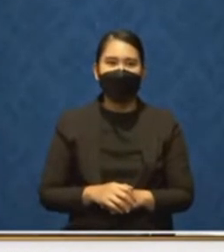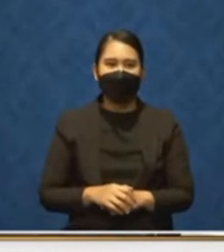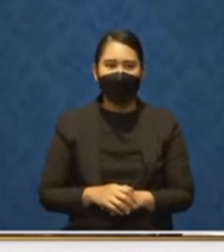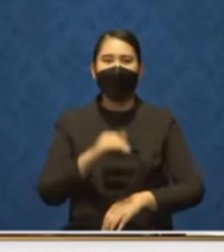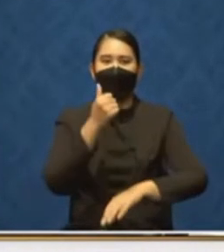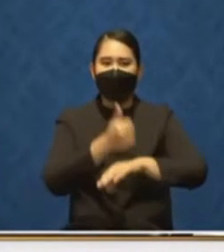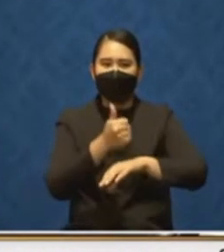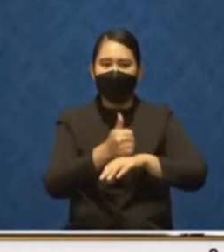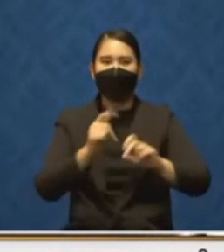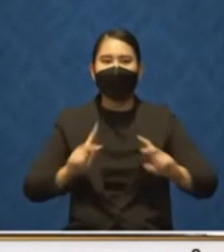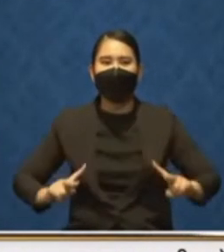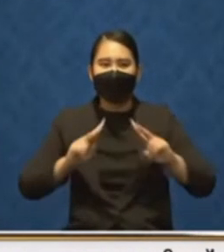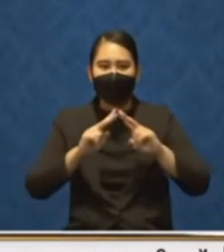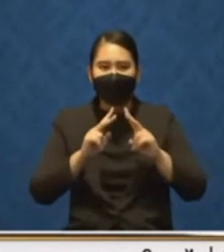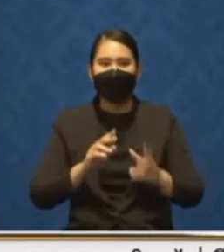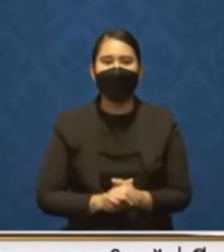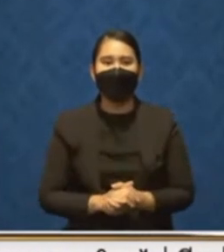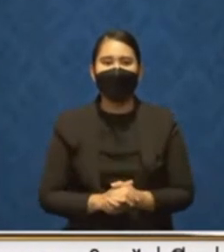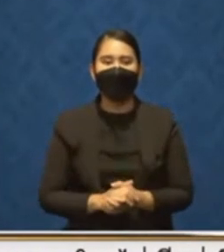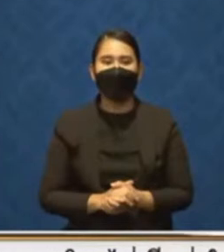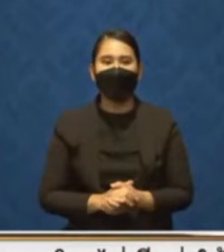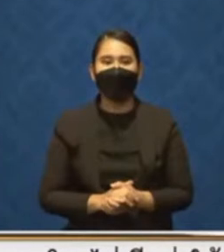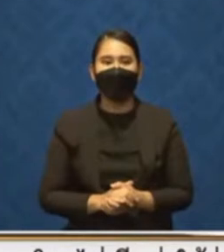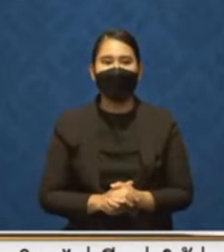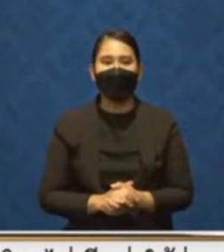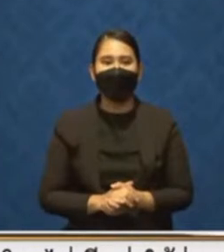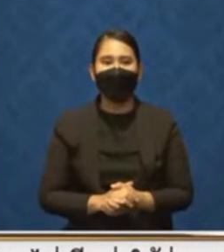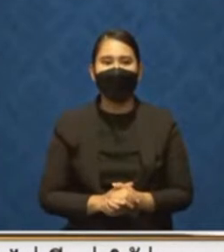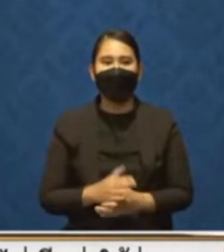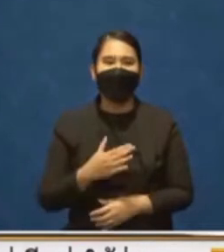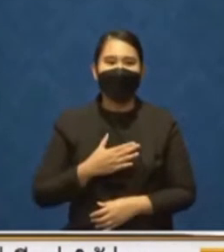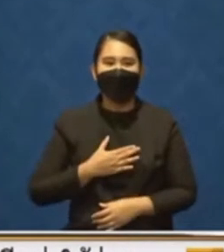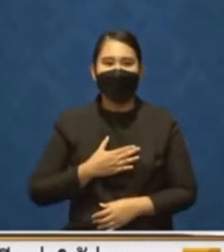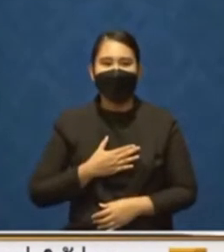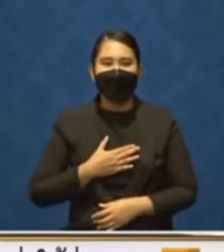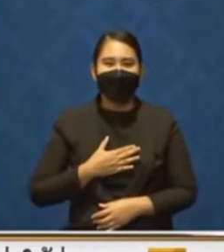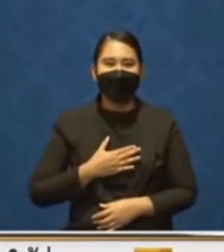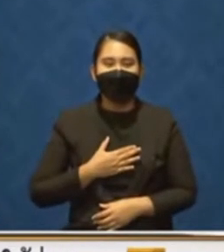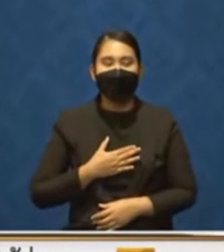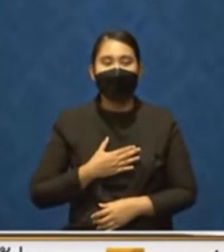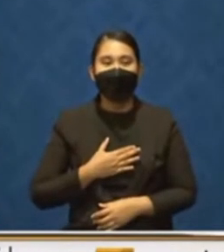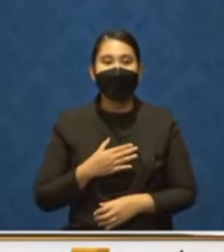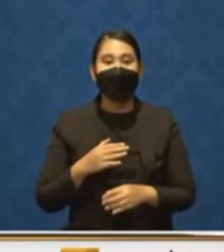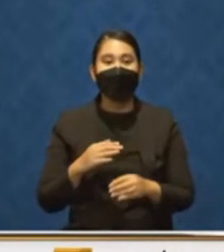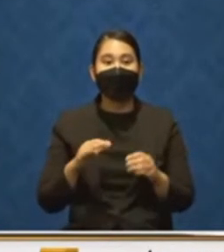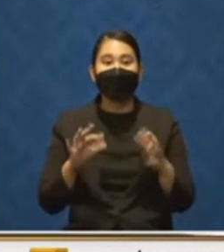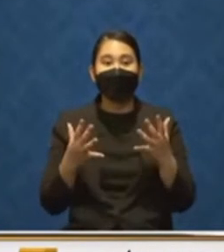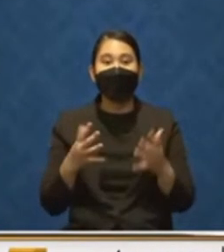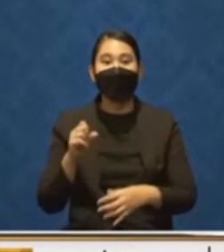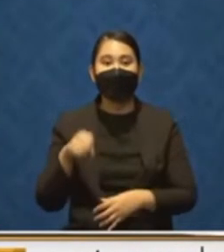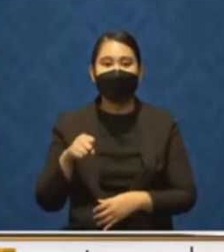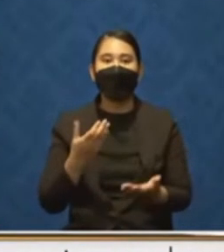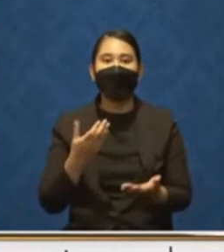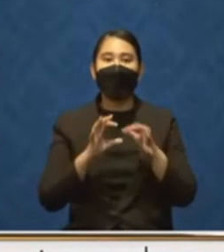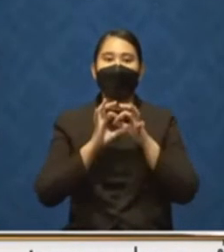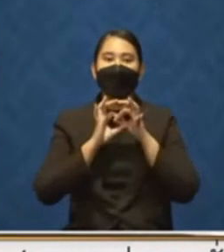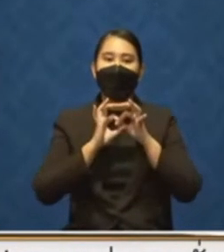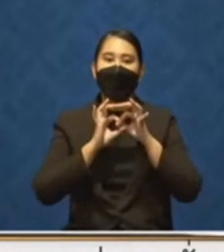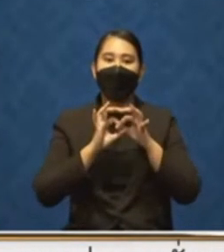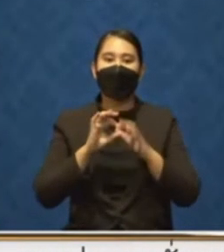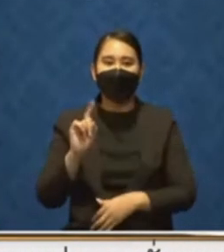แหกไปกล้าจะทำอะไรยังไงหรือยังไงครับหรืออะไรไปจุกขอท่าน